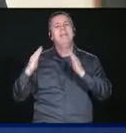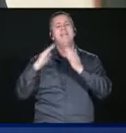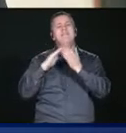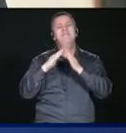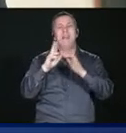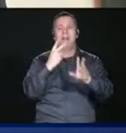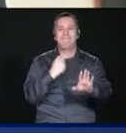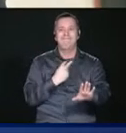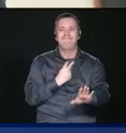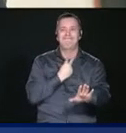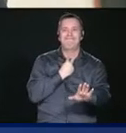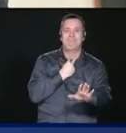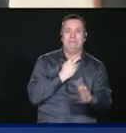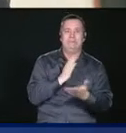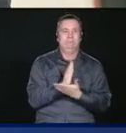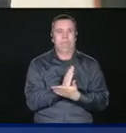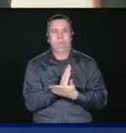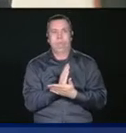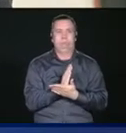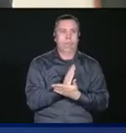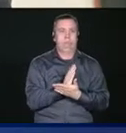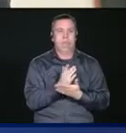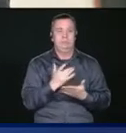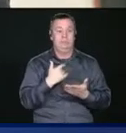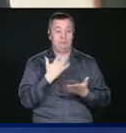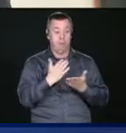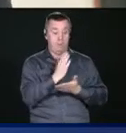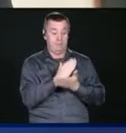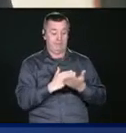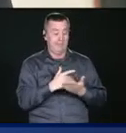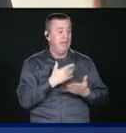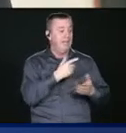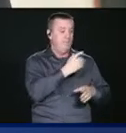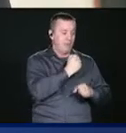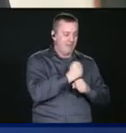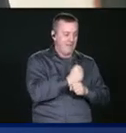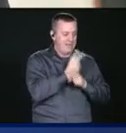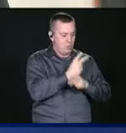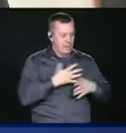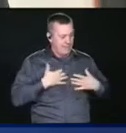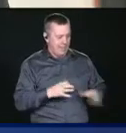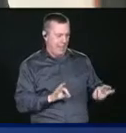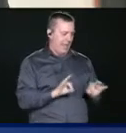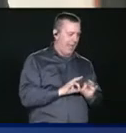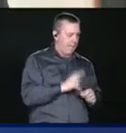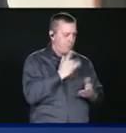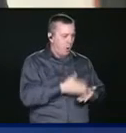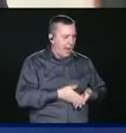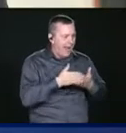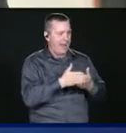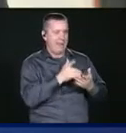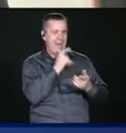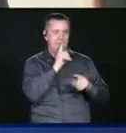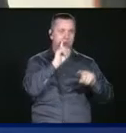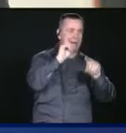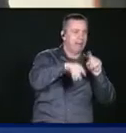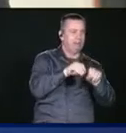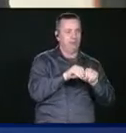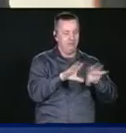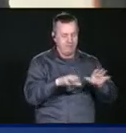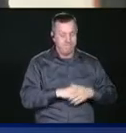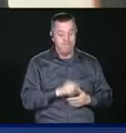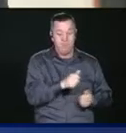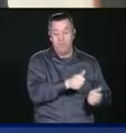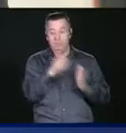peu prises entre l'arbre et l'écorce. D'un côté, on leur demande de travailler en santé publique, en soins santé, pour aider à lutter contre la COVID. D'un autre côté,